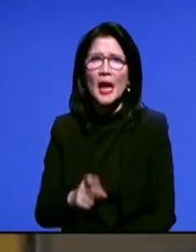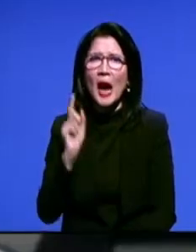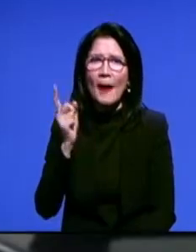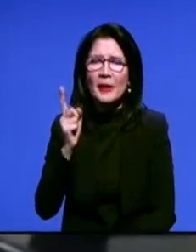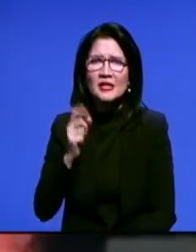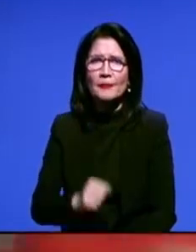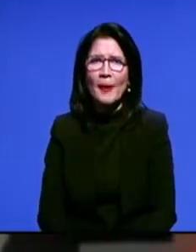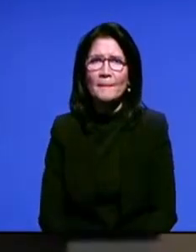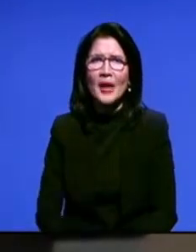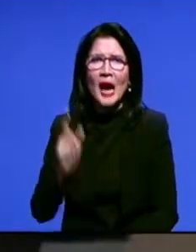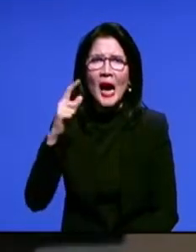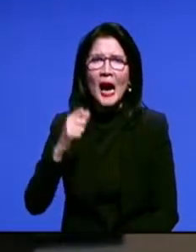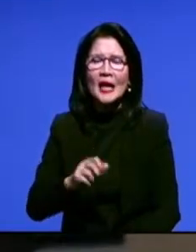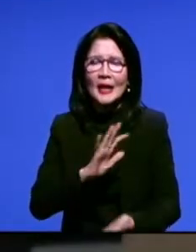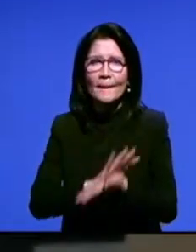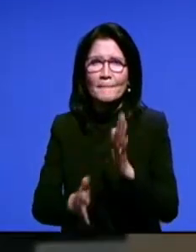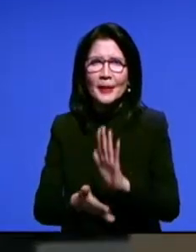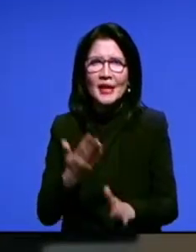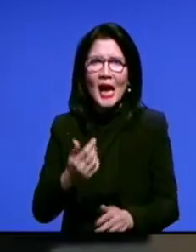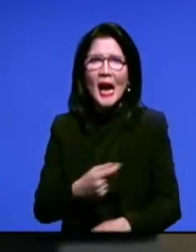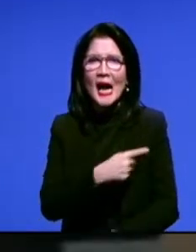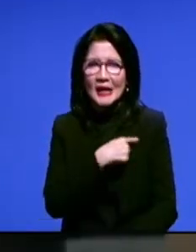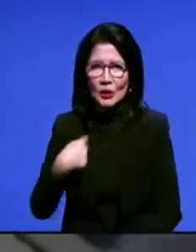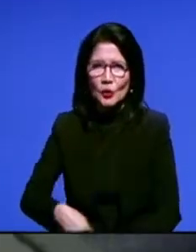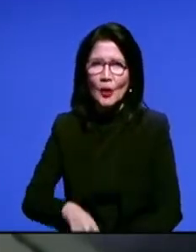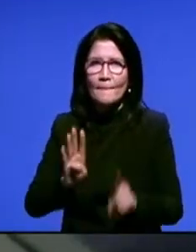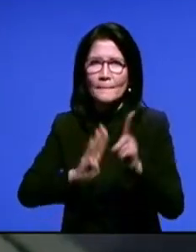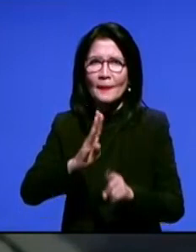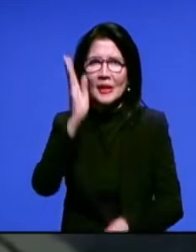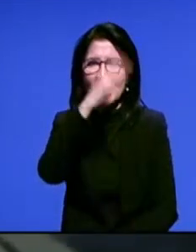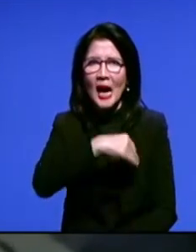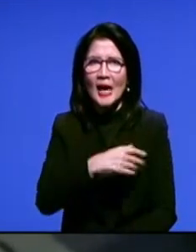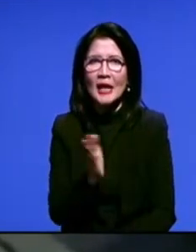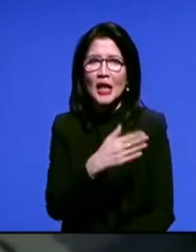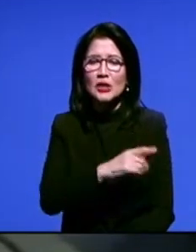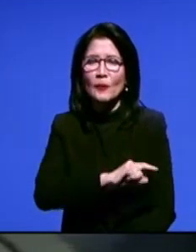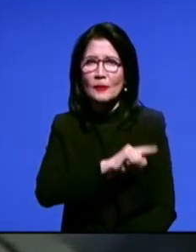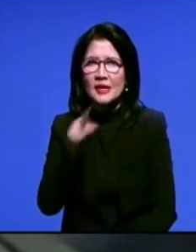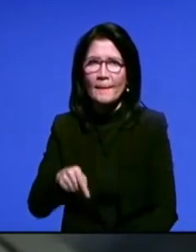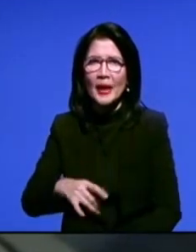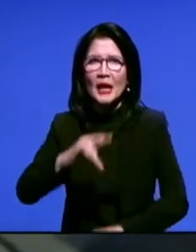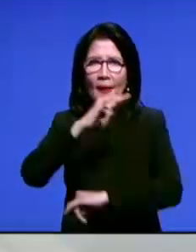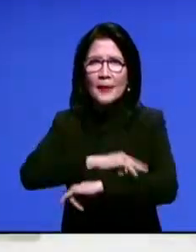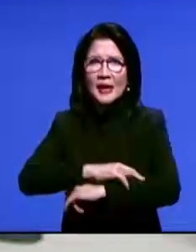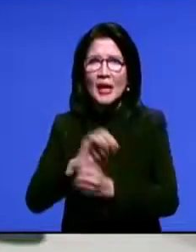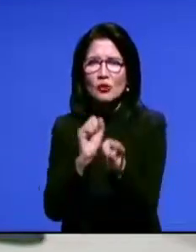memiliki riwayat perjalanan ke Tiongkok dalam kurun waktu 14 hari sebelum tiba di Bandara Juanda.